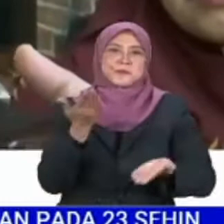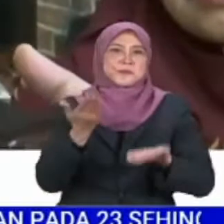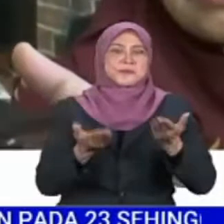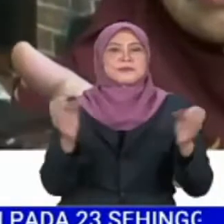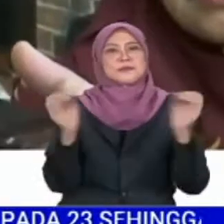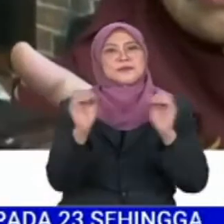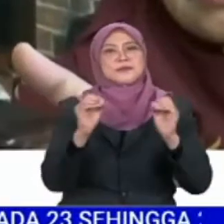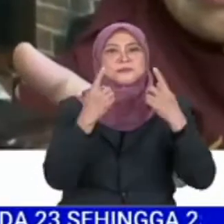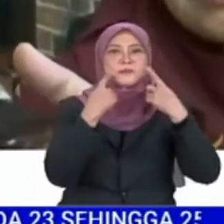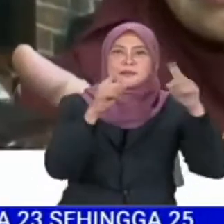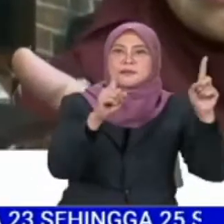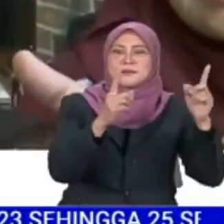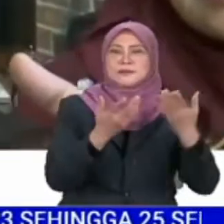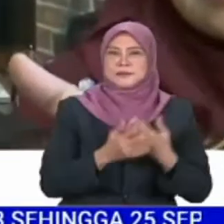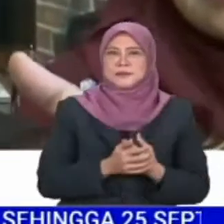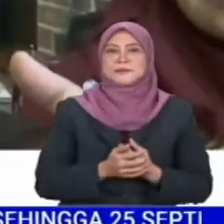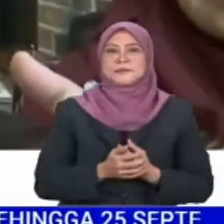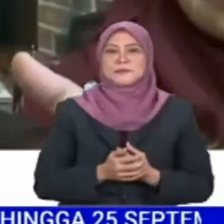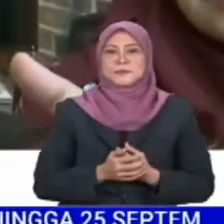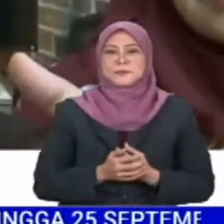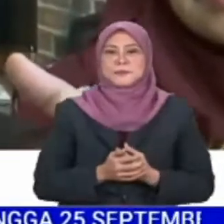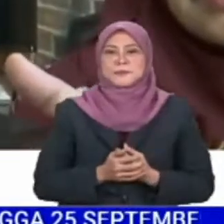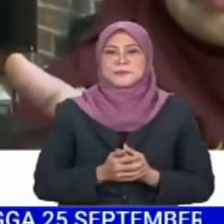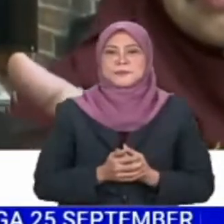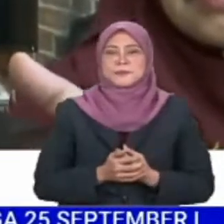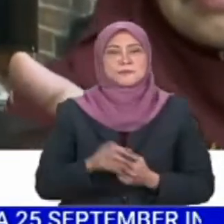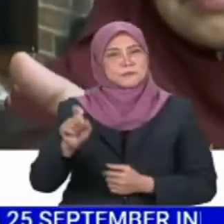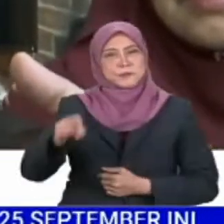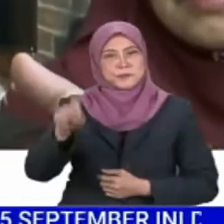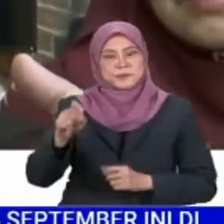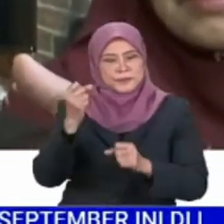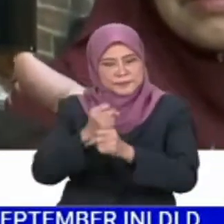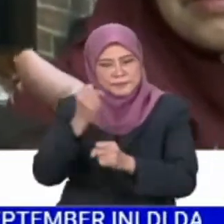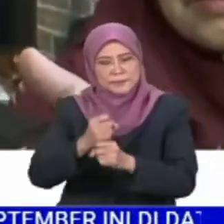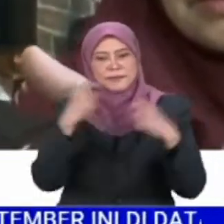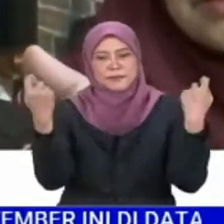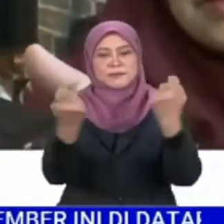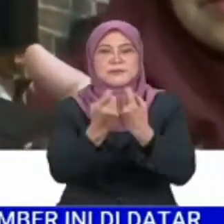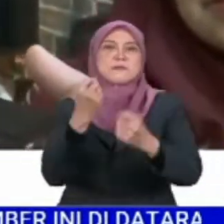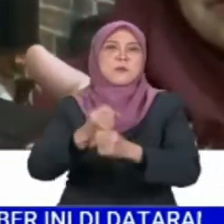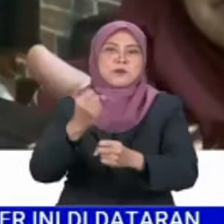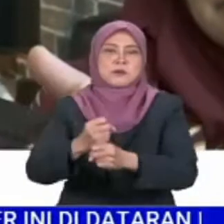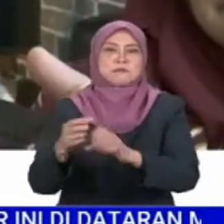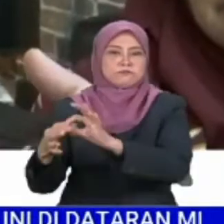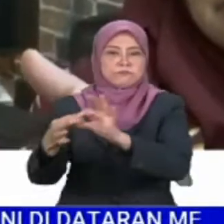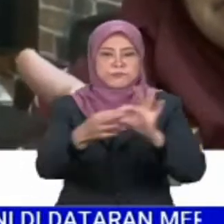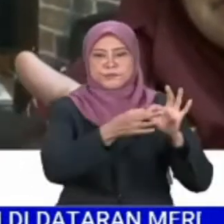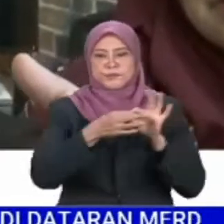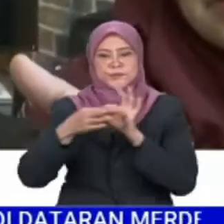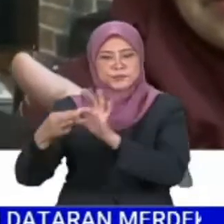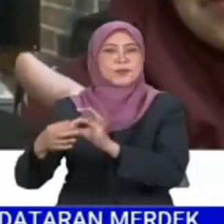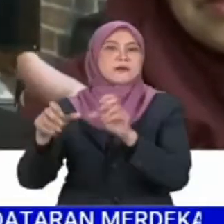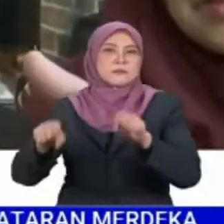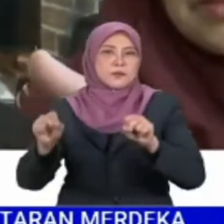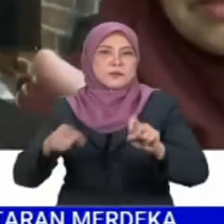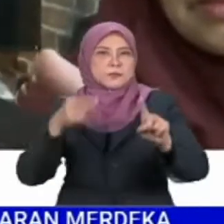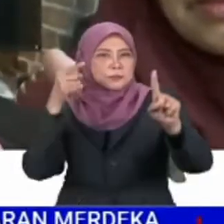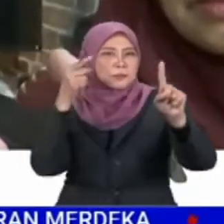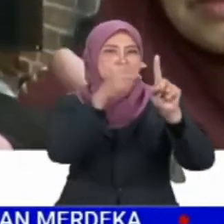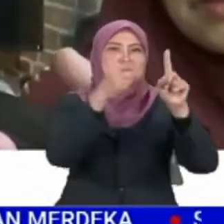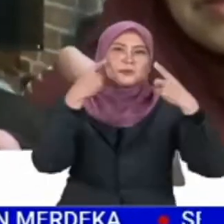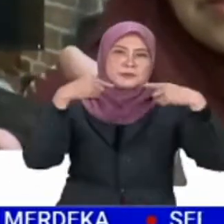teamwork ataupun kerja berpasukan yang saya sentiasa tekankan. Dan alhamdulillah kita juga telah mencapai apa ni